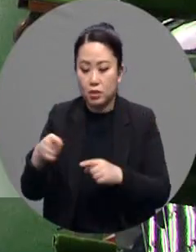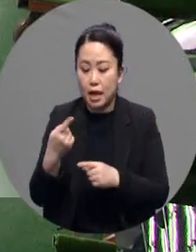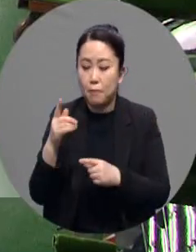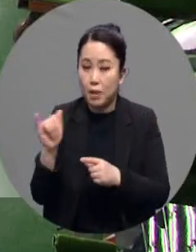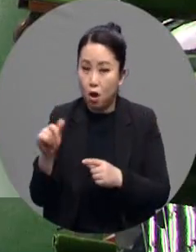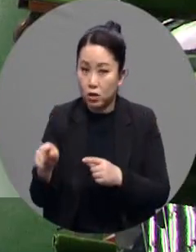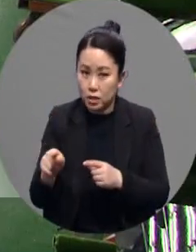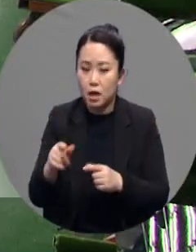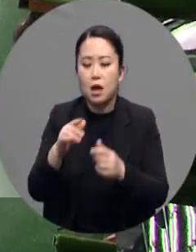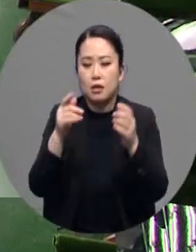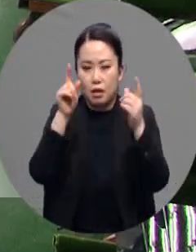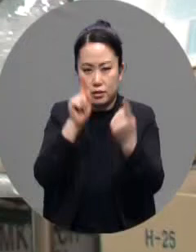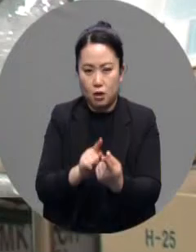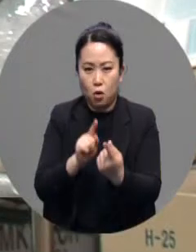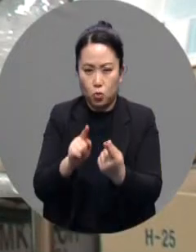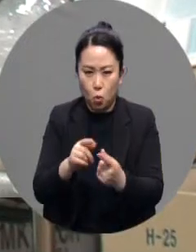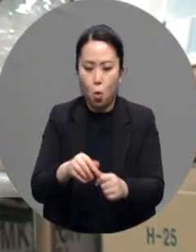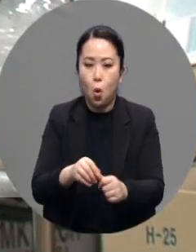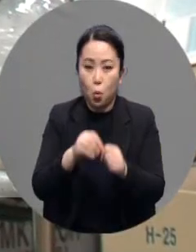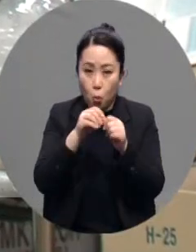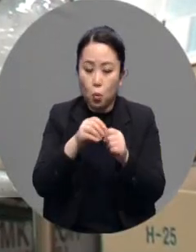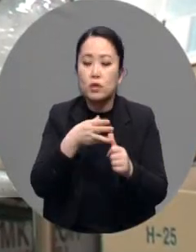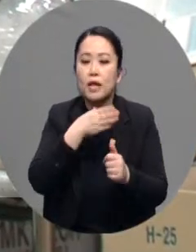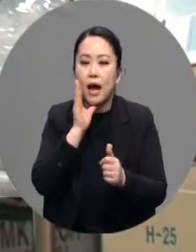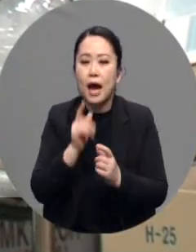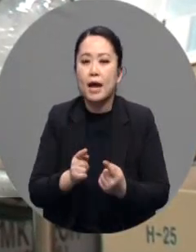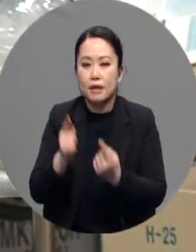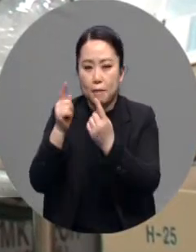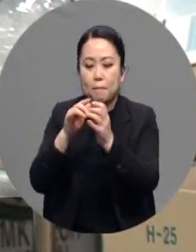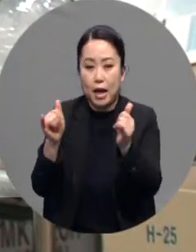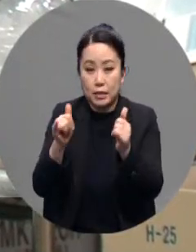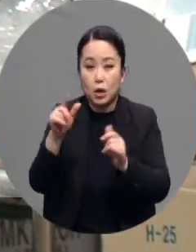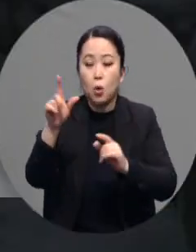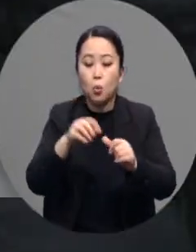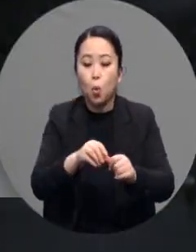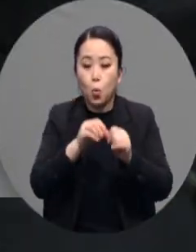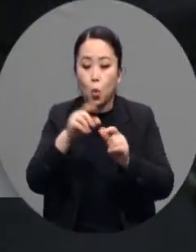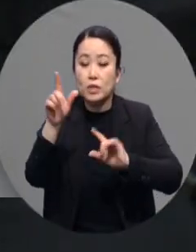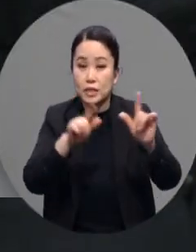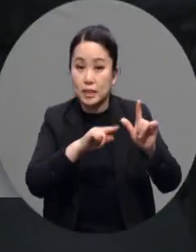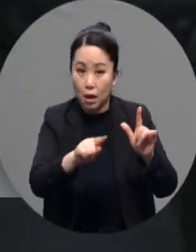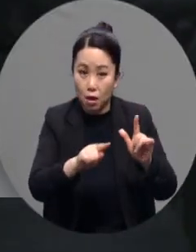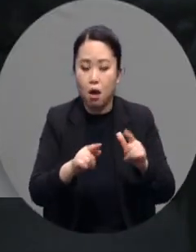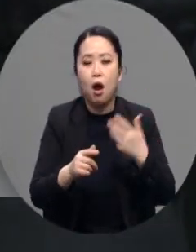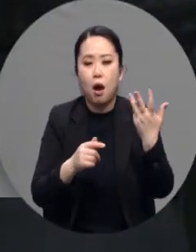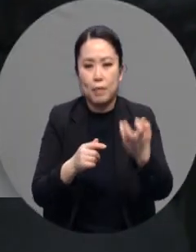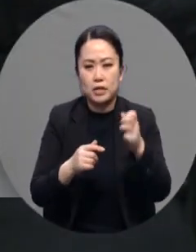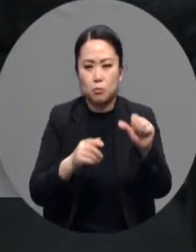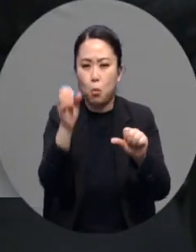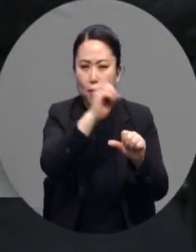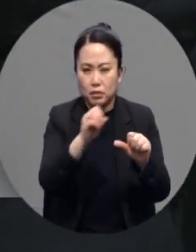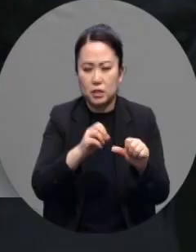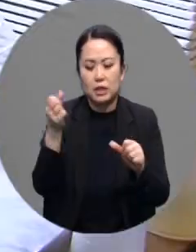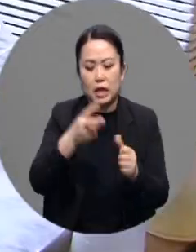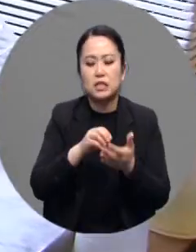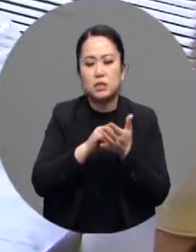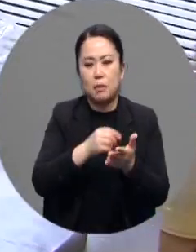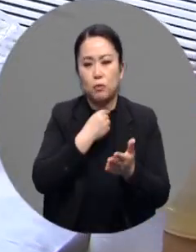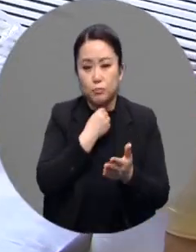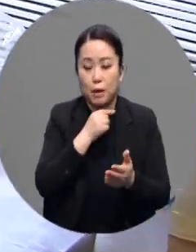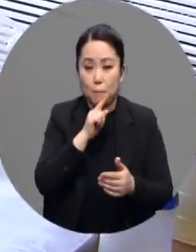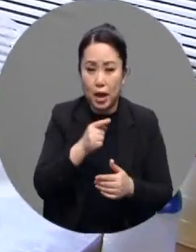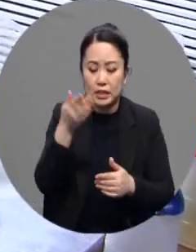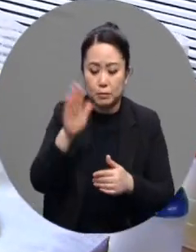대상으로 고령자의 고용 실태를 조사한 결과입니다. 정년을 앞둔 직장인의 85%는 재취업을 원했고